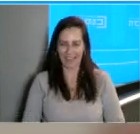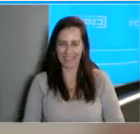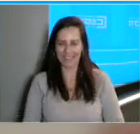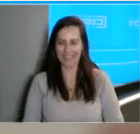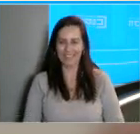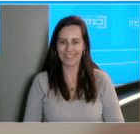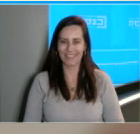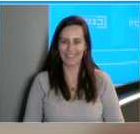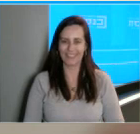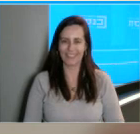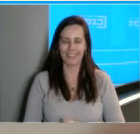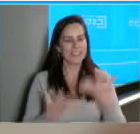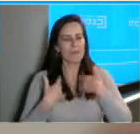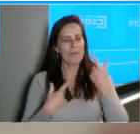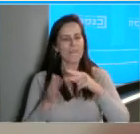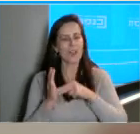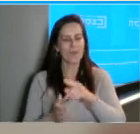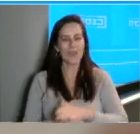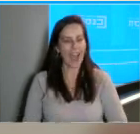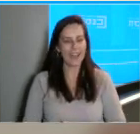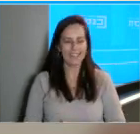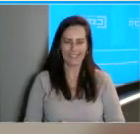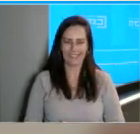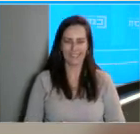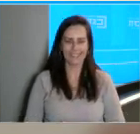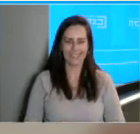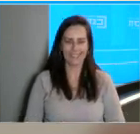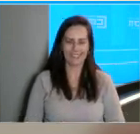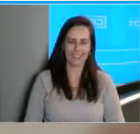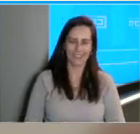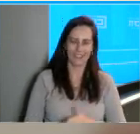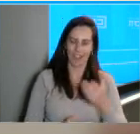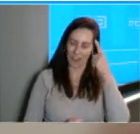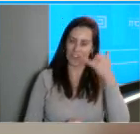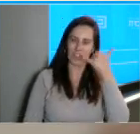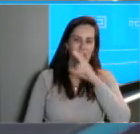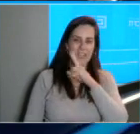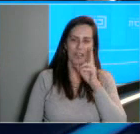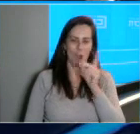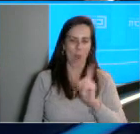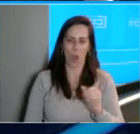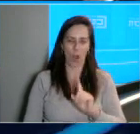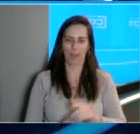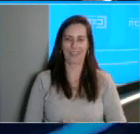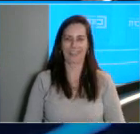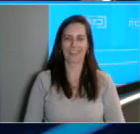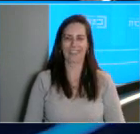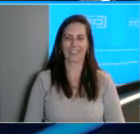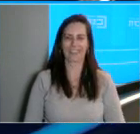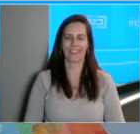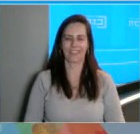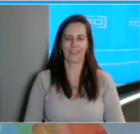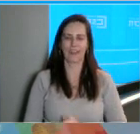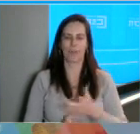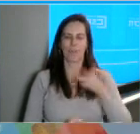לא. אתה רוצה לספר? פי פלוס. אוקיי. לא, חשבתי כבר התקשרת לאמא שלי. לא, עוד לא. כן.